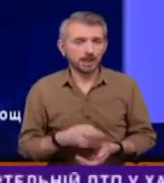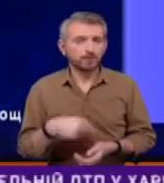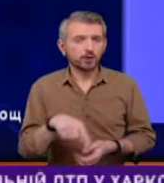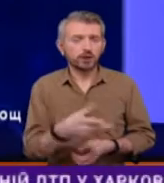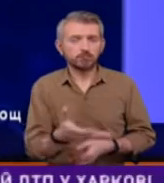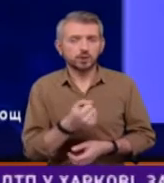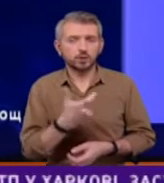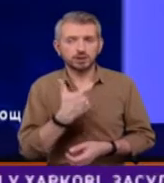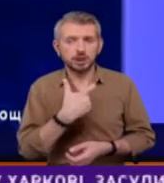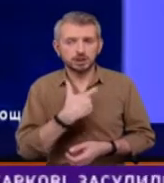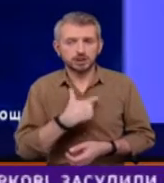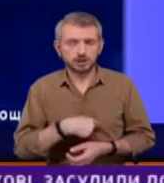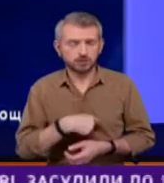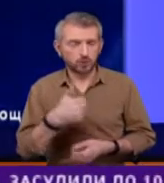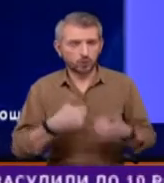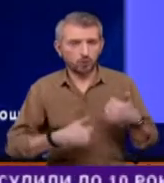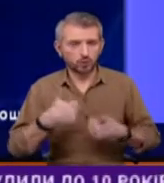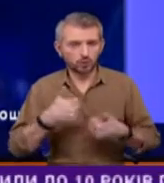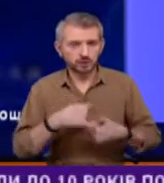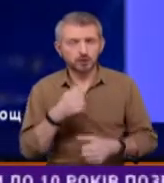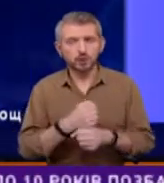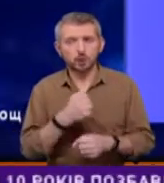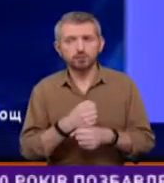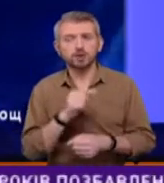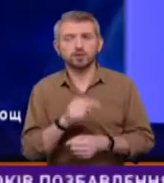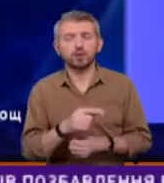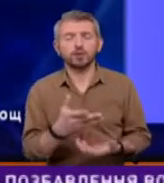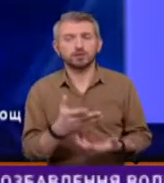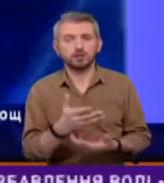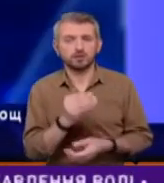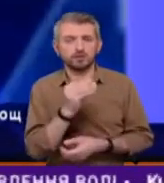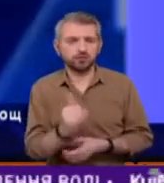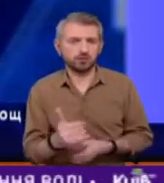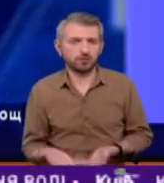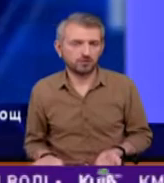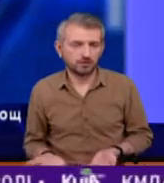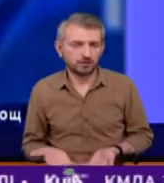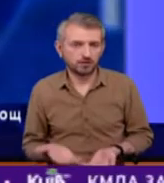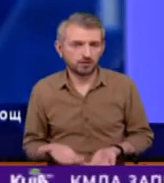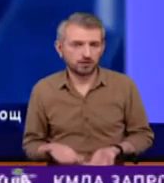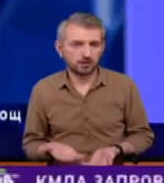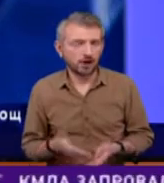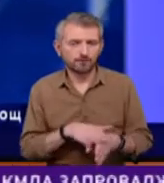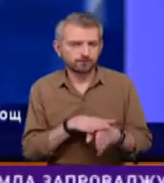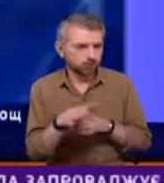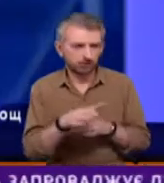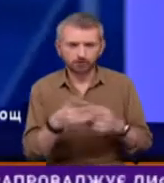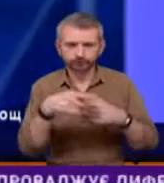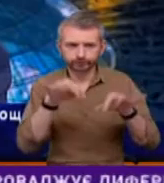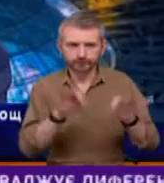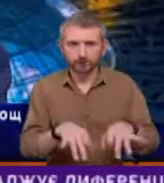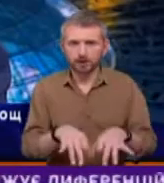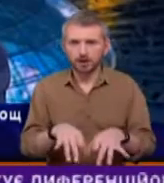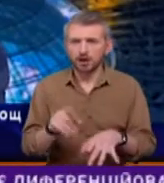беруть на себе конкурс і роблять його, як то кажуть, фул, під ключ. Це те, що виходить, що це конкурс